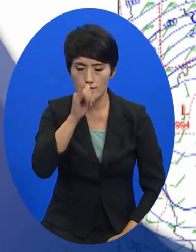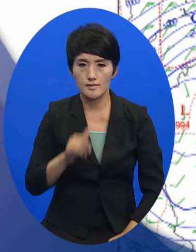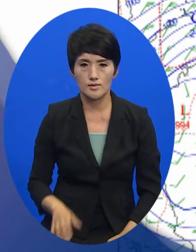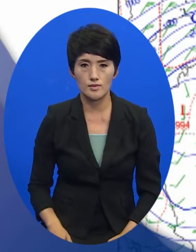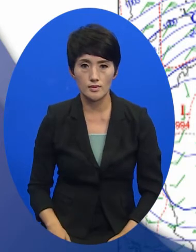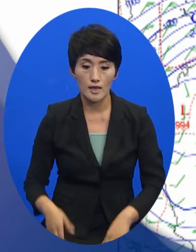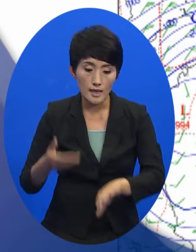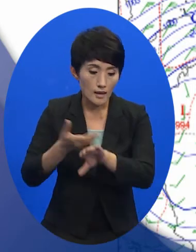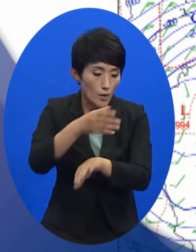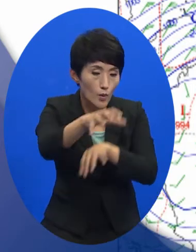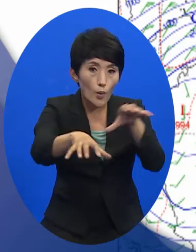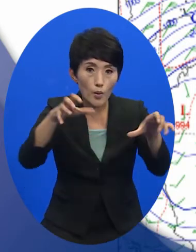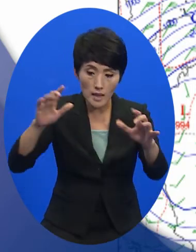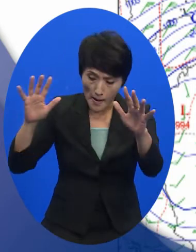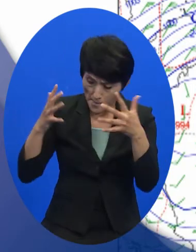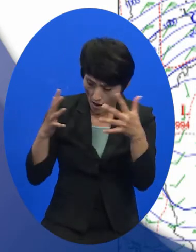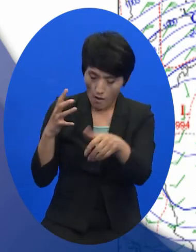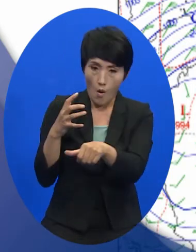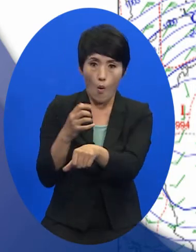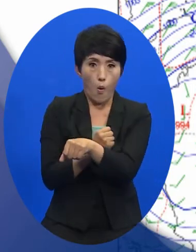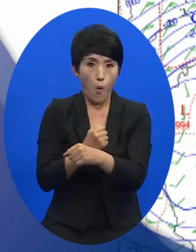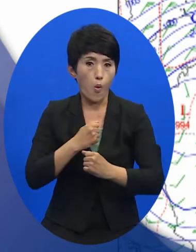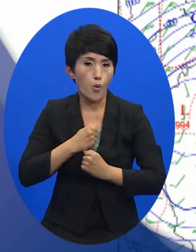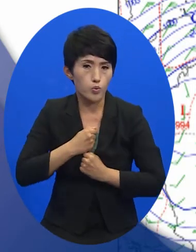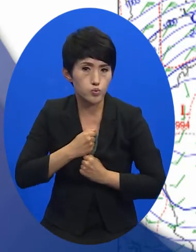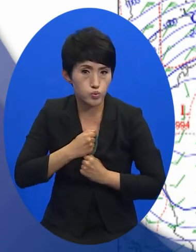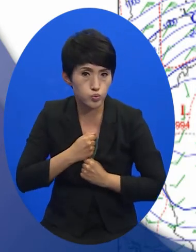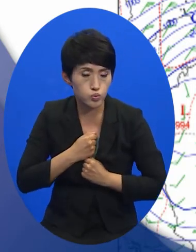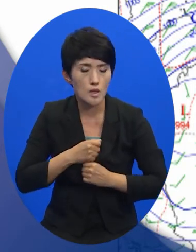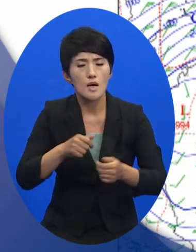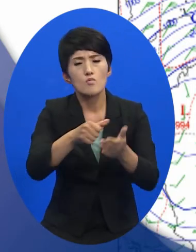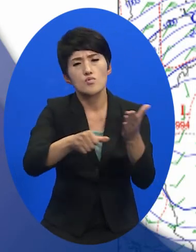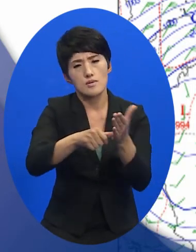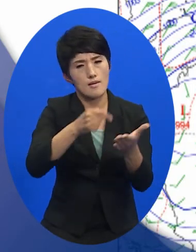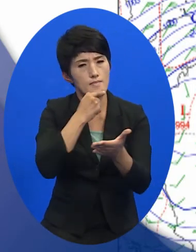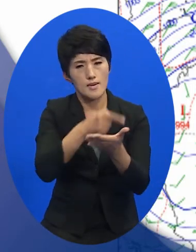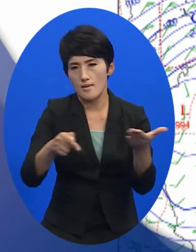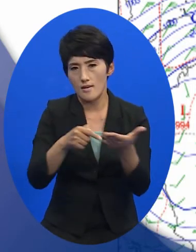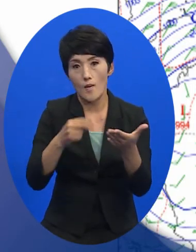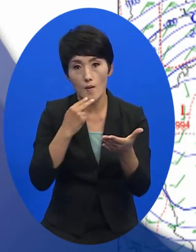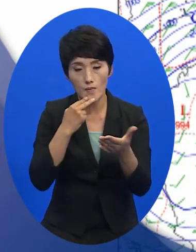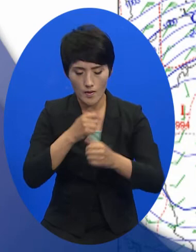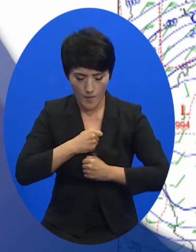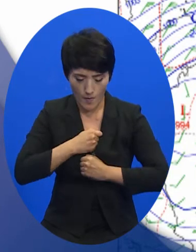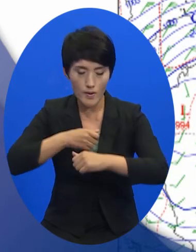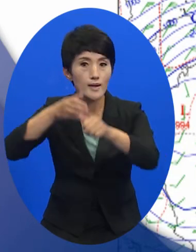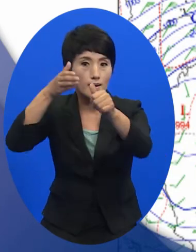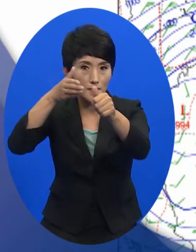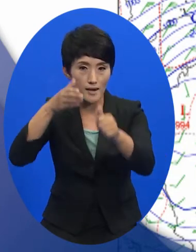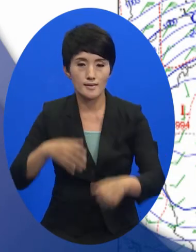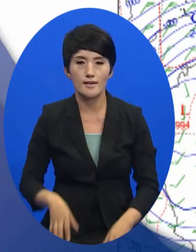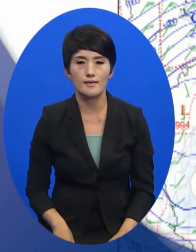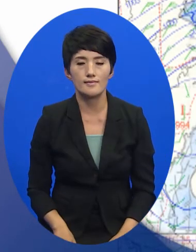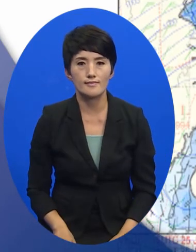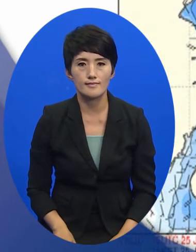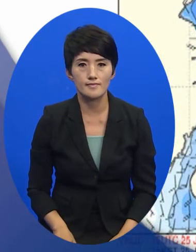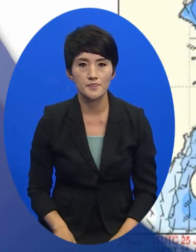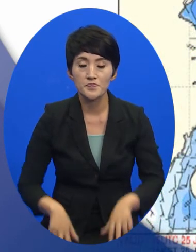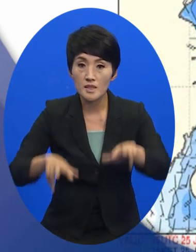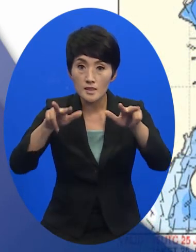그 밖의 지역에도 바람에 강하게 부는 곳이 있겠으니 시설물 관리에 각별히 유의하시기 바랍니다